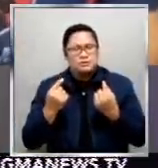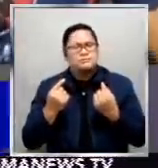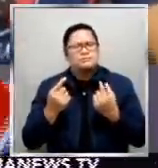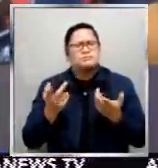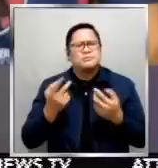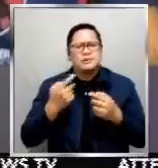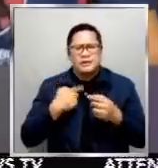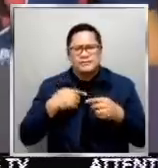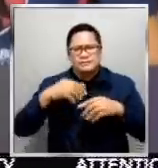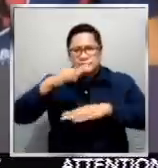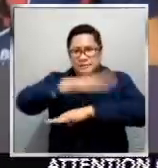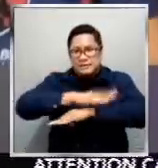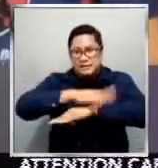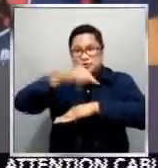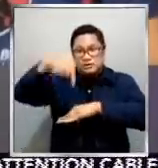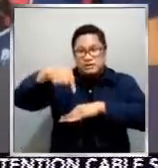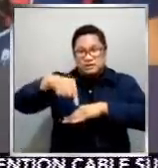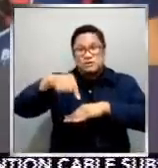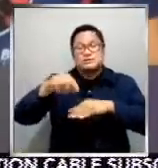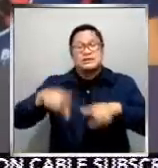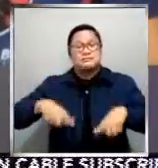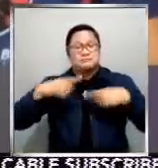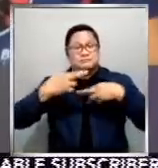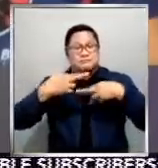dito sa sala ko and then